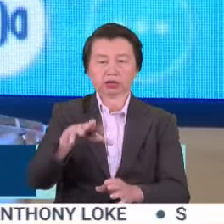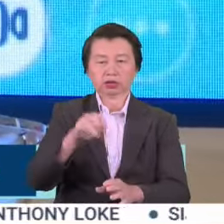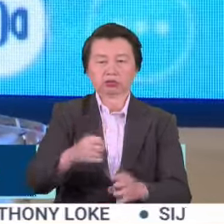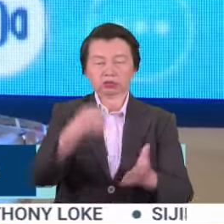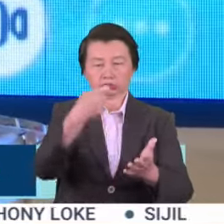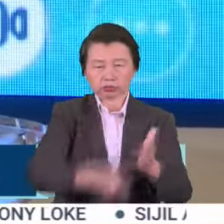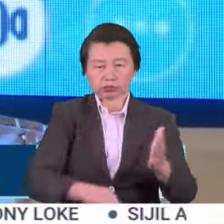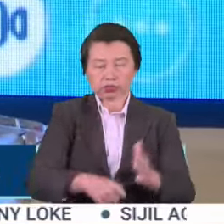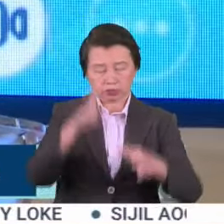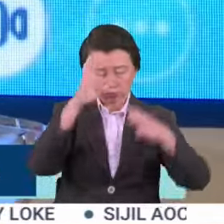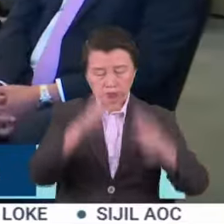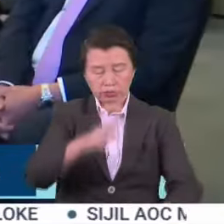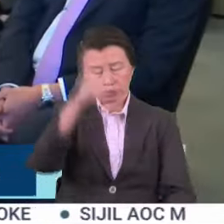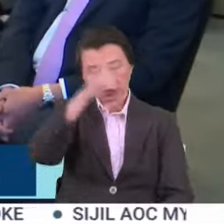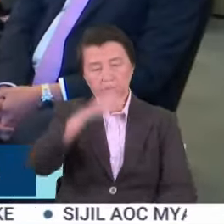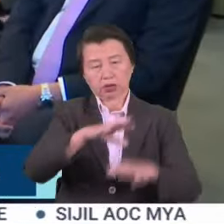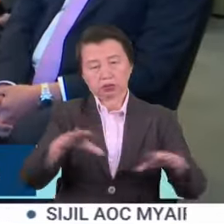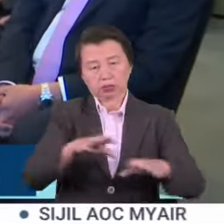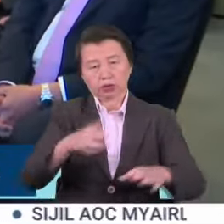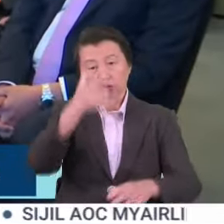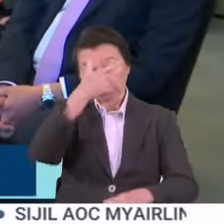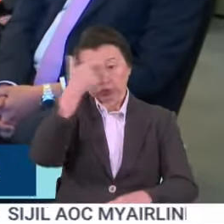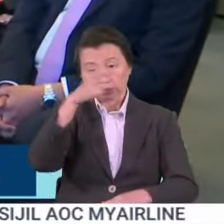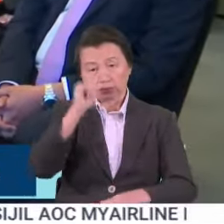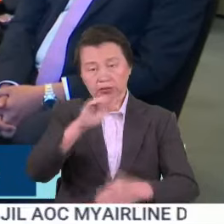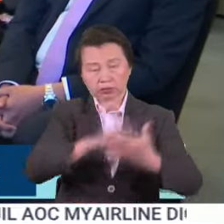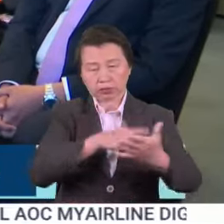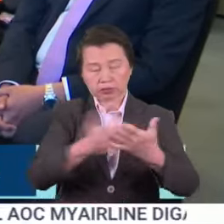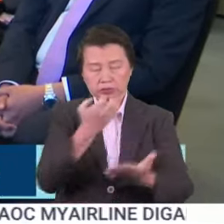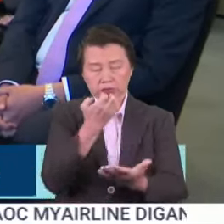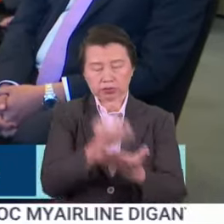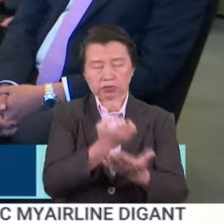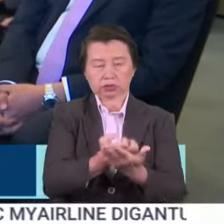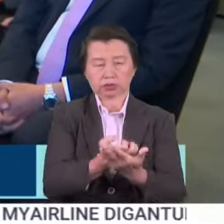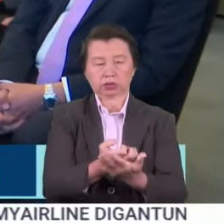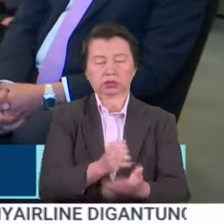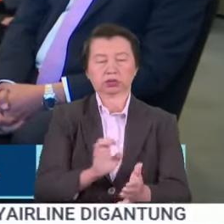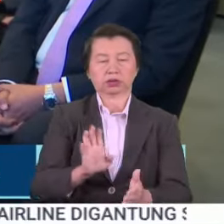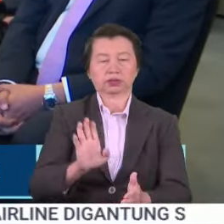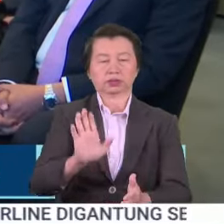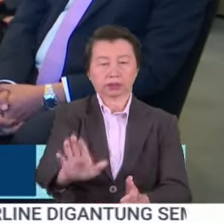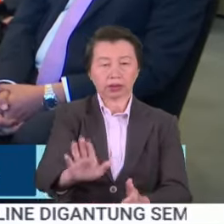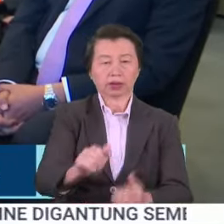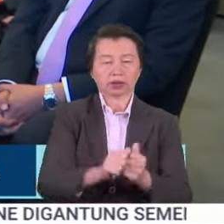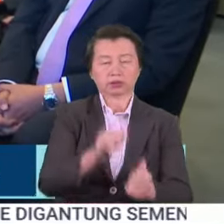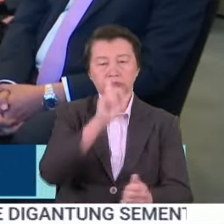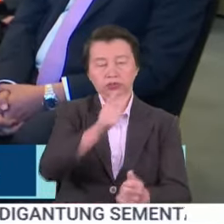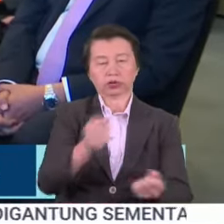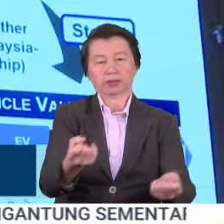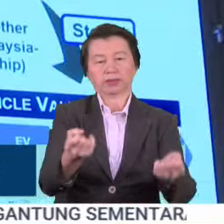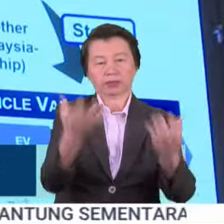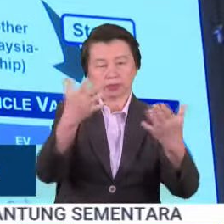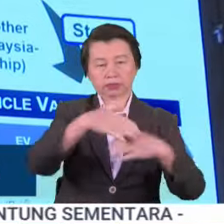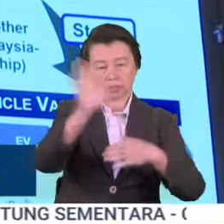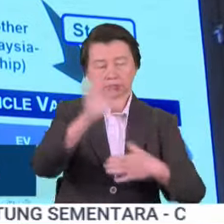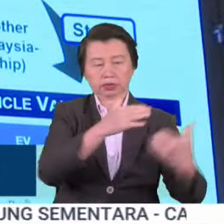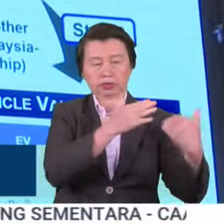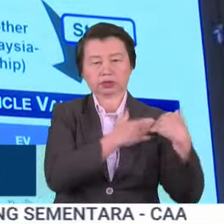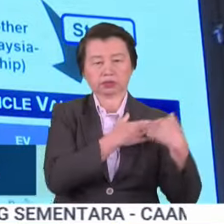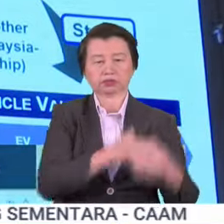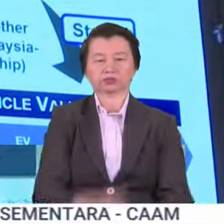pencukaian. Keputusan kerajaan itu dibuat berpandukan kerangka ekonomi madani yang menuntut amalan fiskal lebih